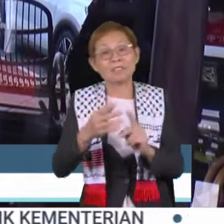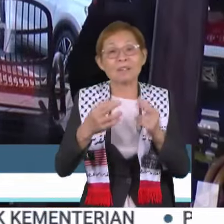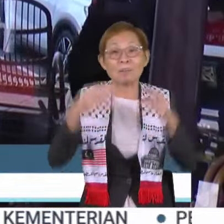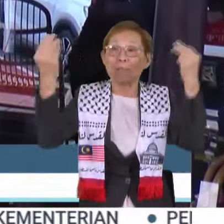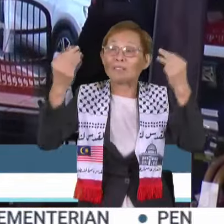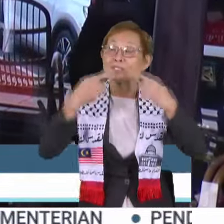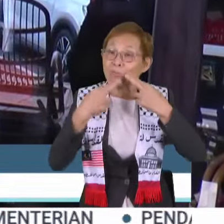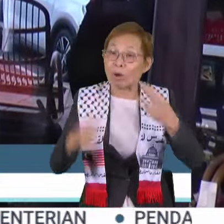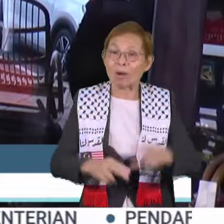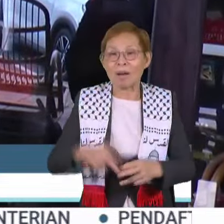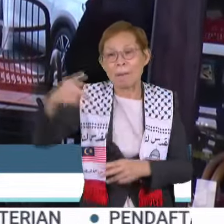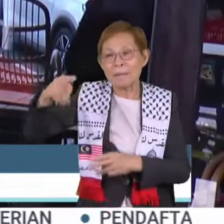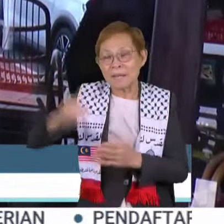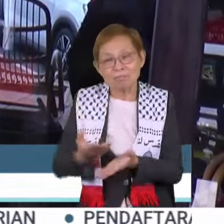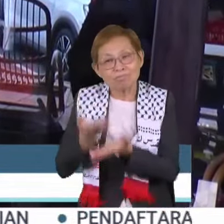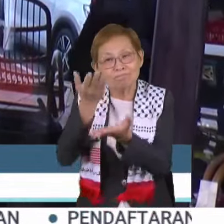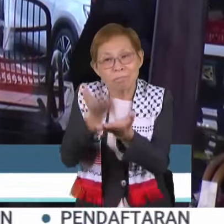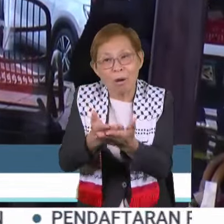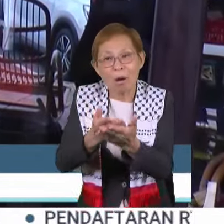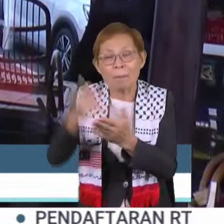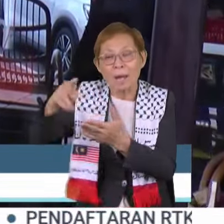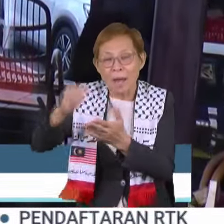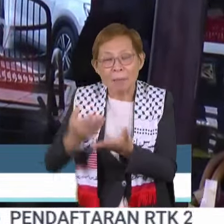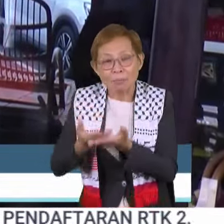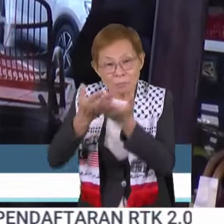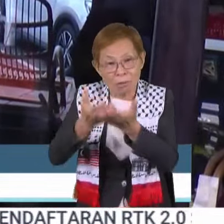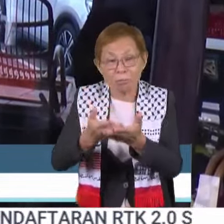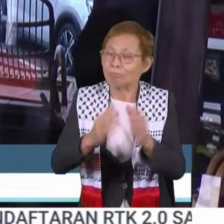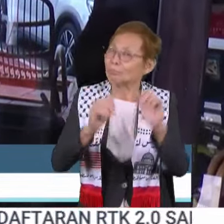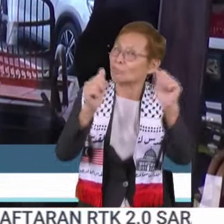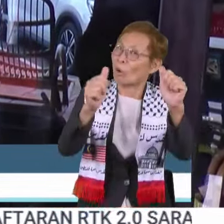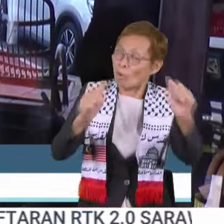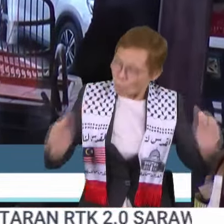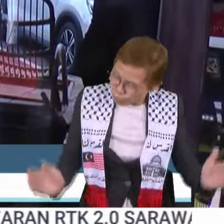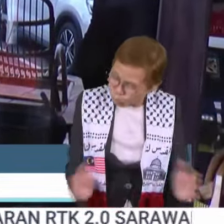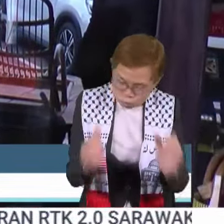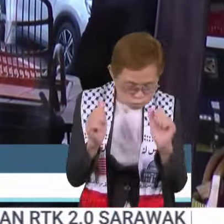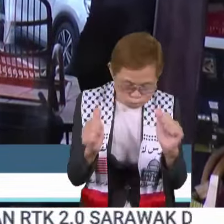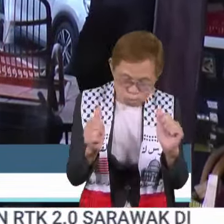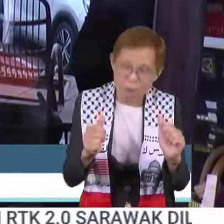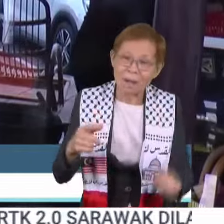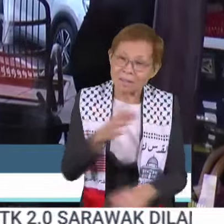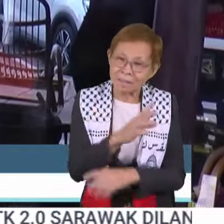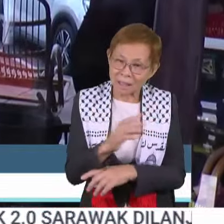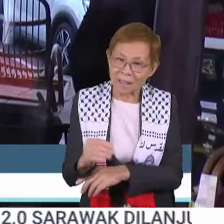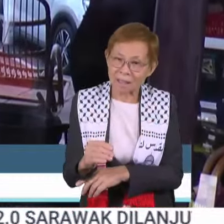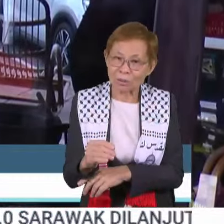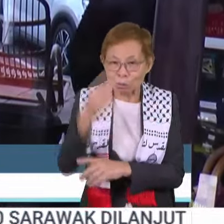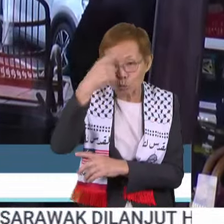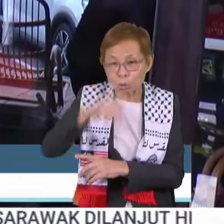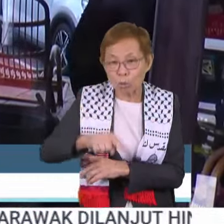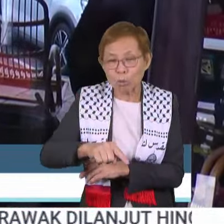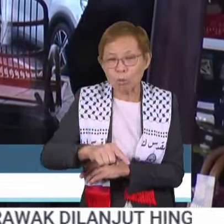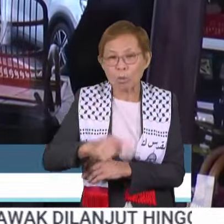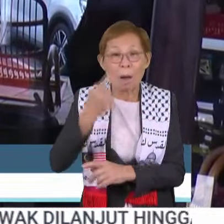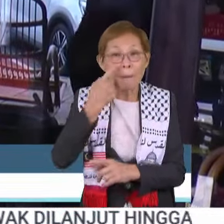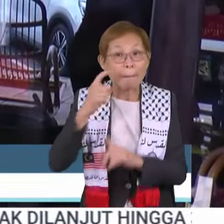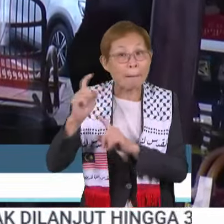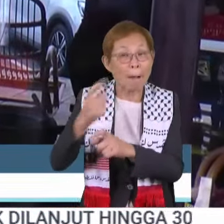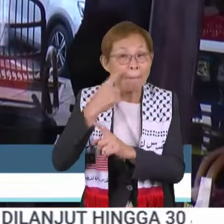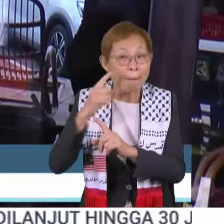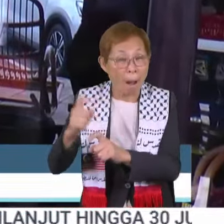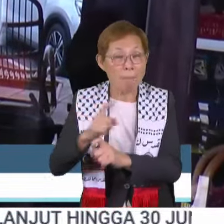rasi Perdana Menteri sangat-sangat digalakkan lagipun untuk svenia